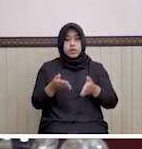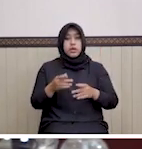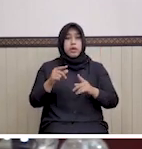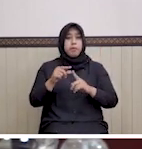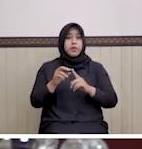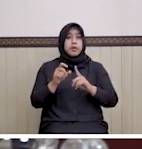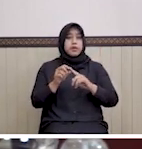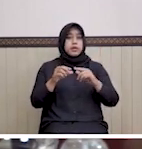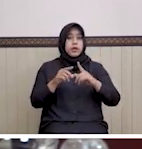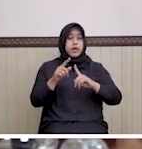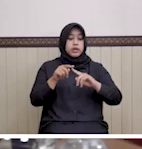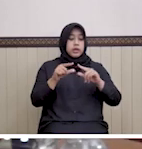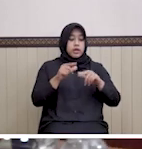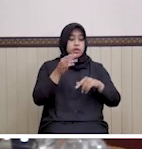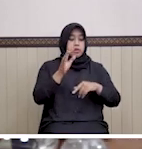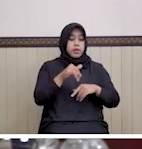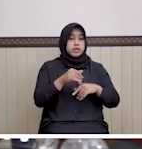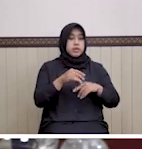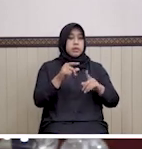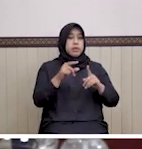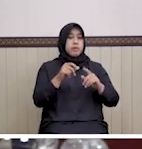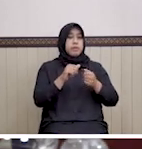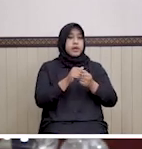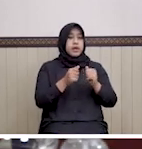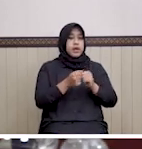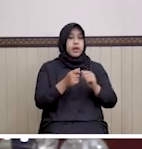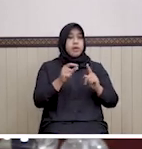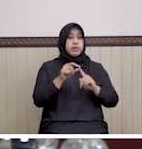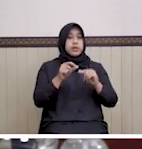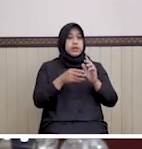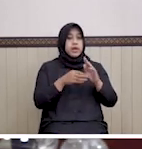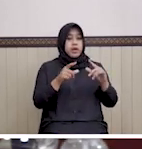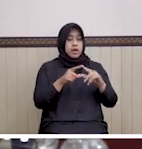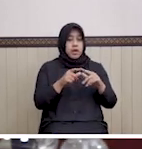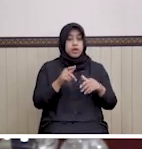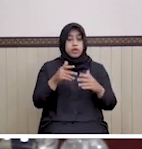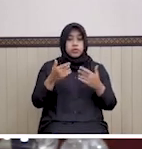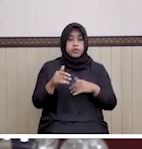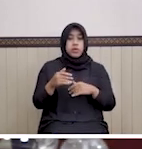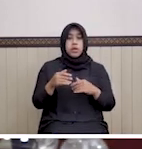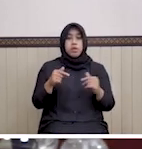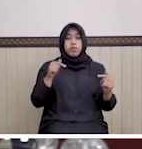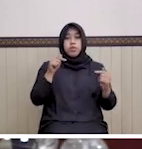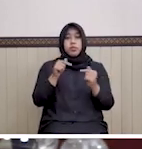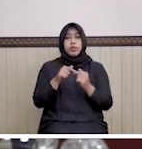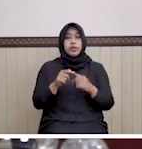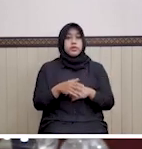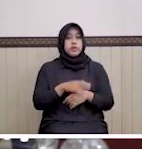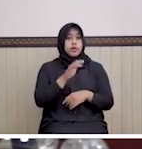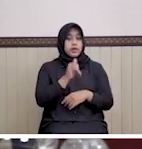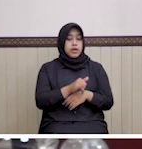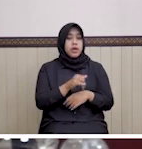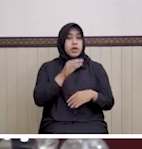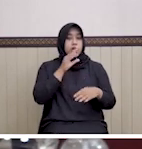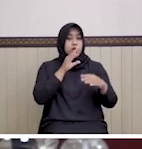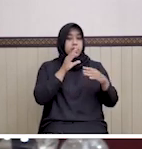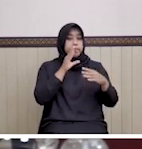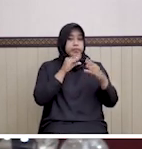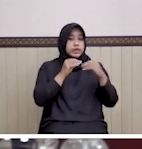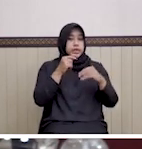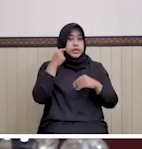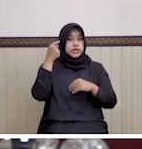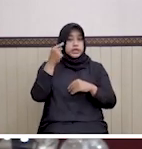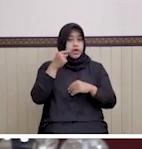berkarpet ia masih cukup dalam perkara pidana Bagaimana dengan perkara perdata kan kita suka jarang menyinggung ya kan berbicaranya